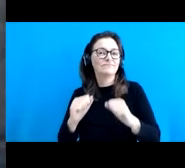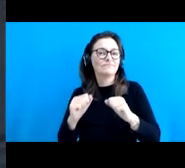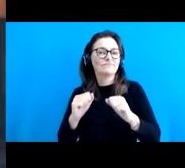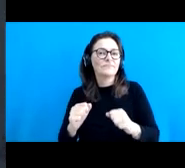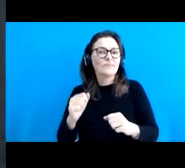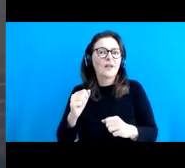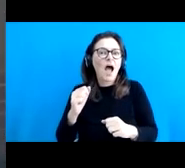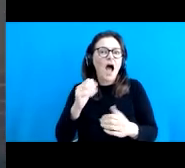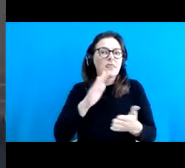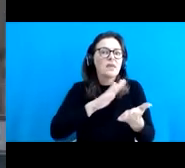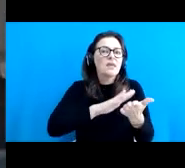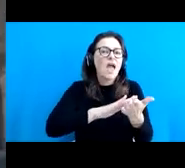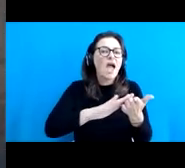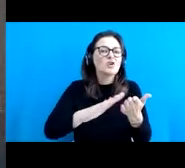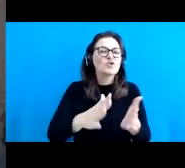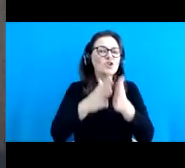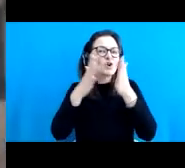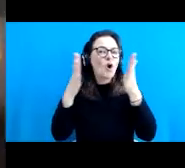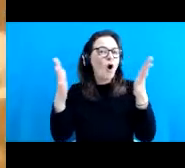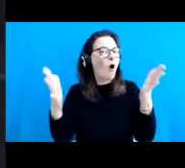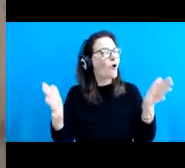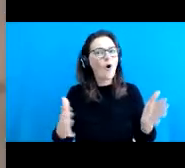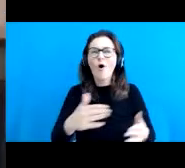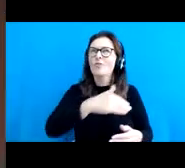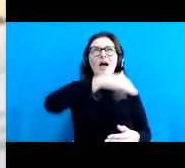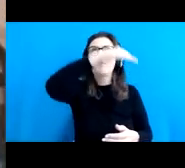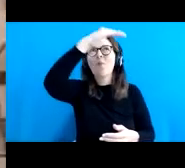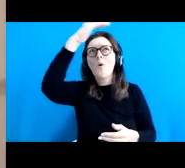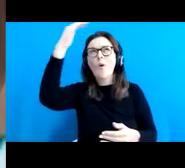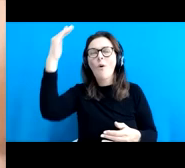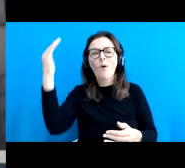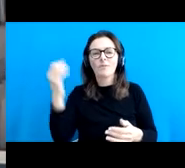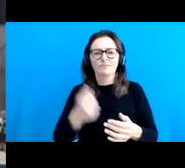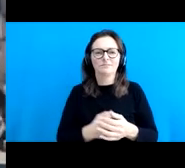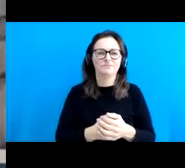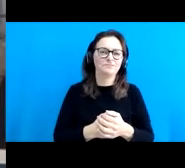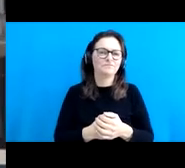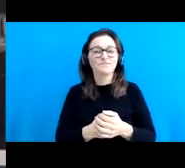dotik. In na dlani je široko nebo,